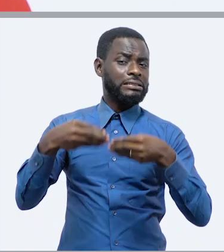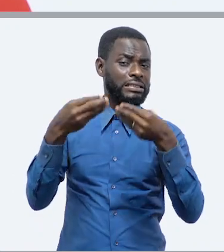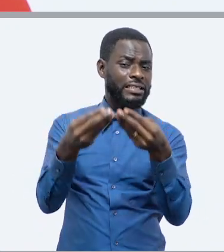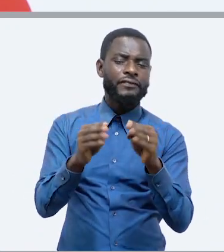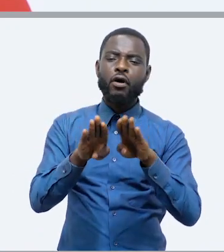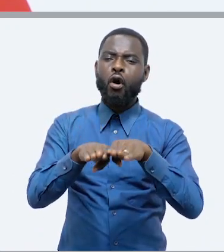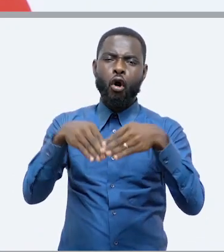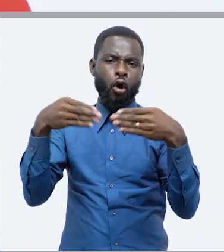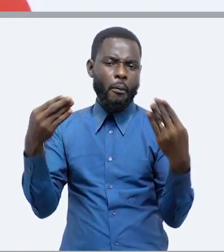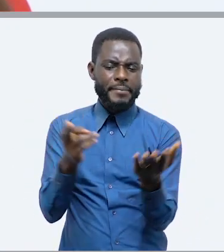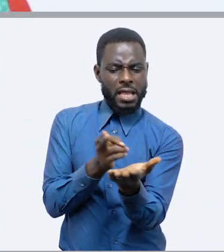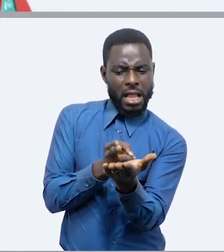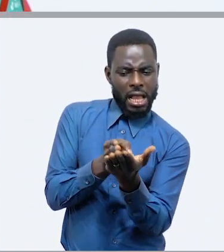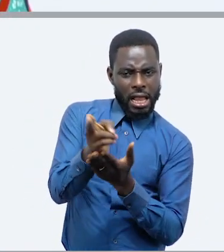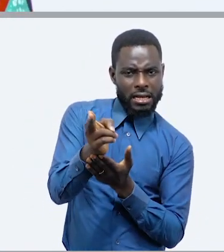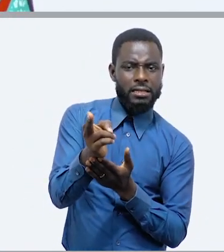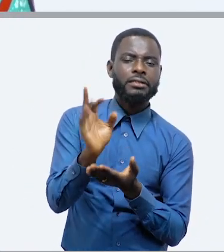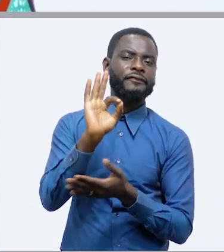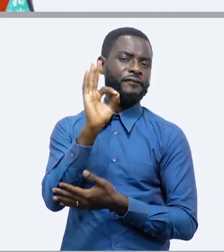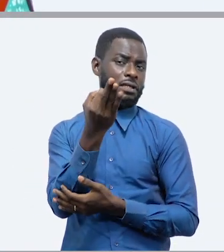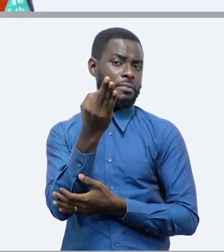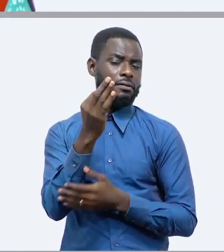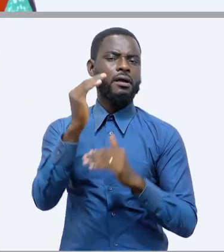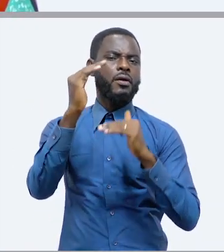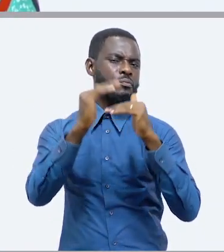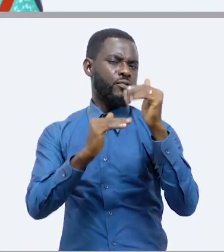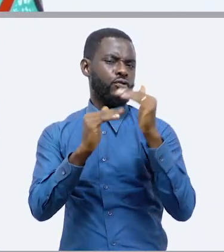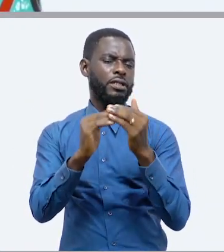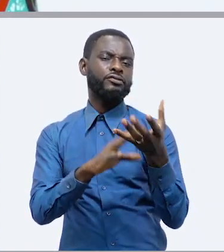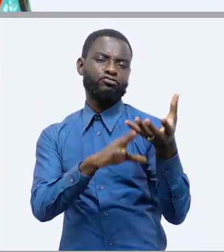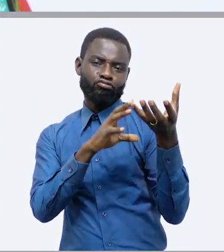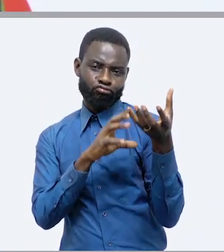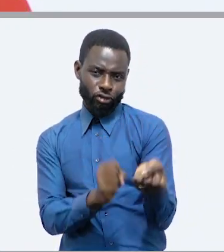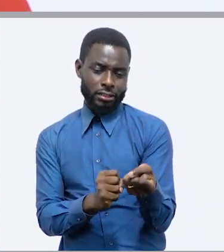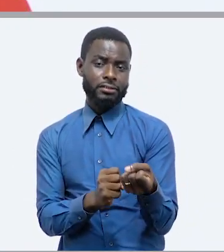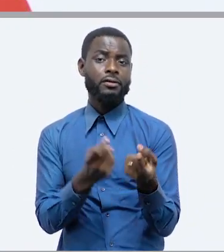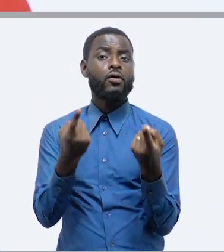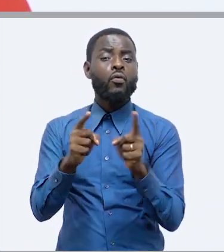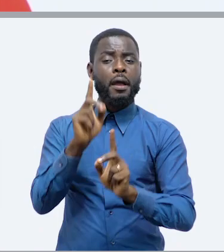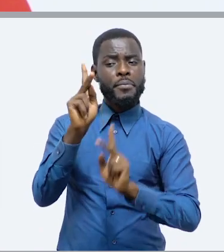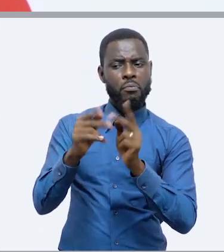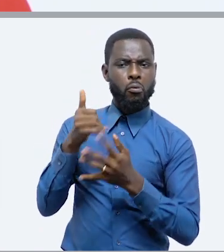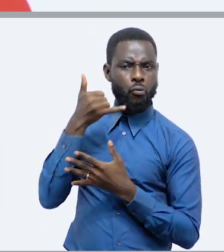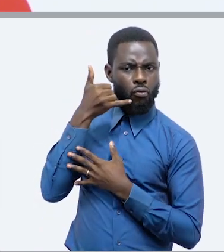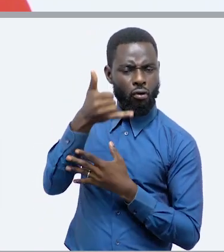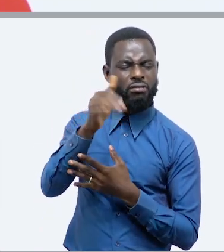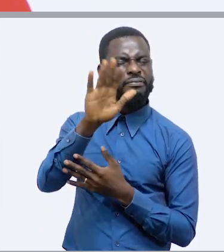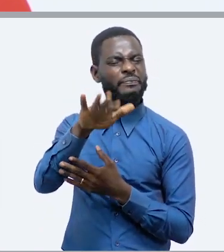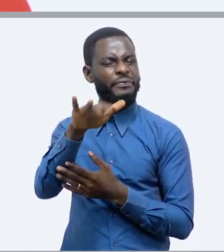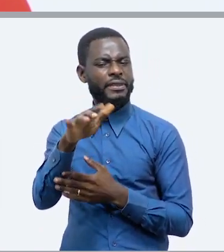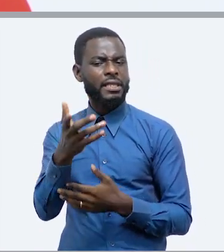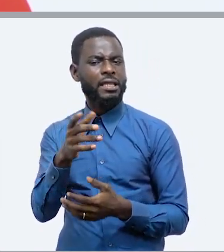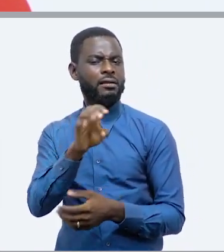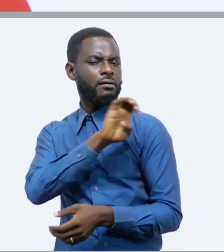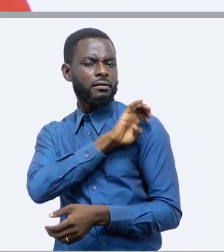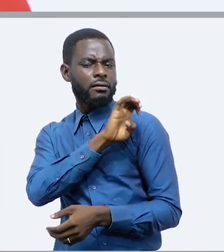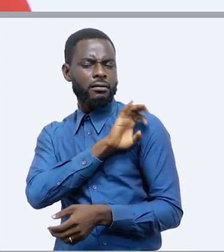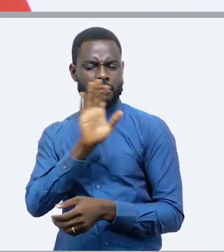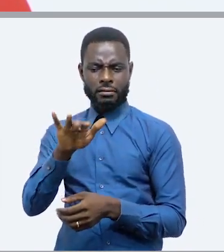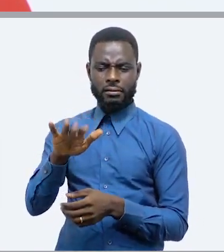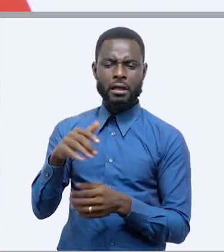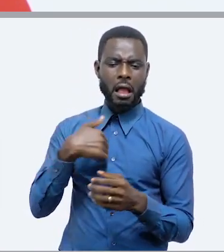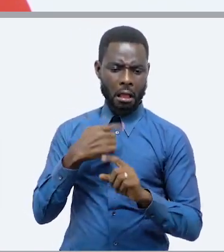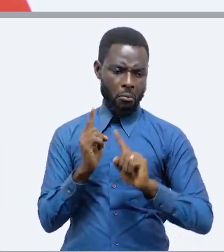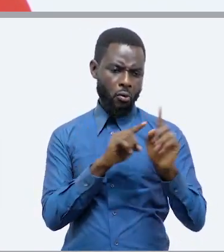ni matrabu, lo manabu, ni wasusu hi. Oti eji, jie yuemo, ni yue hake hama jwenhi e, shiake